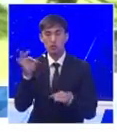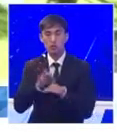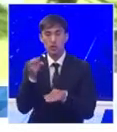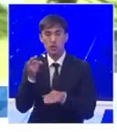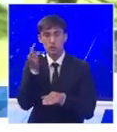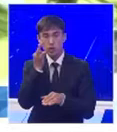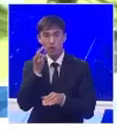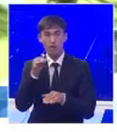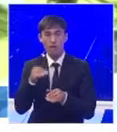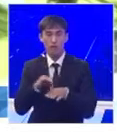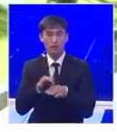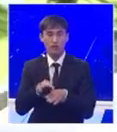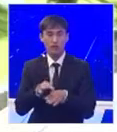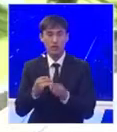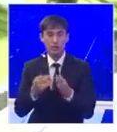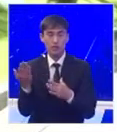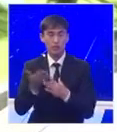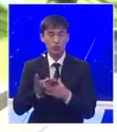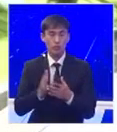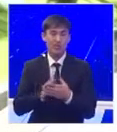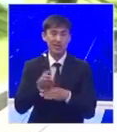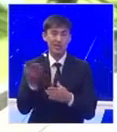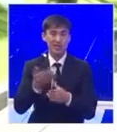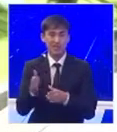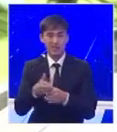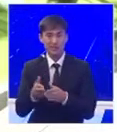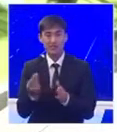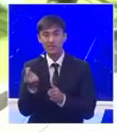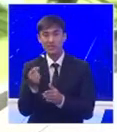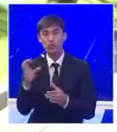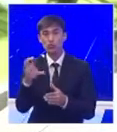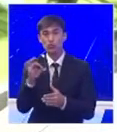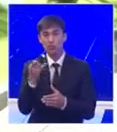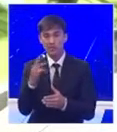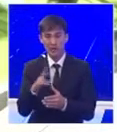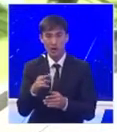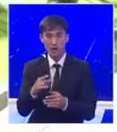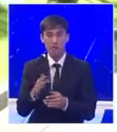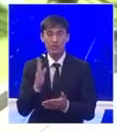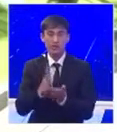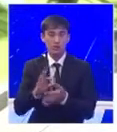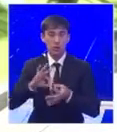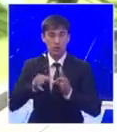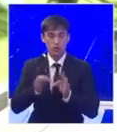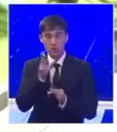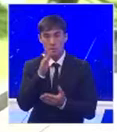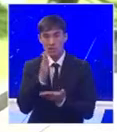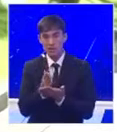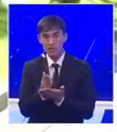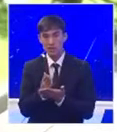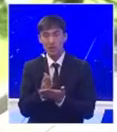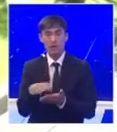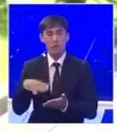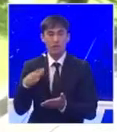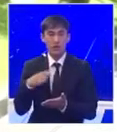финансирования, доступных кредитов, каких-то инвестиций, субсидий. Ну, достаточно сложные моменты есть.